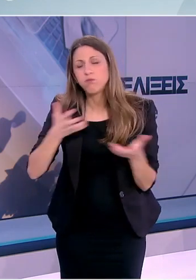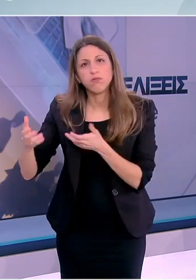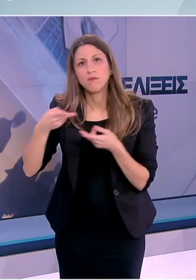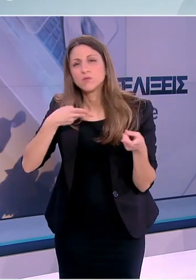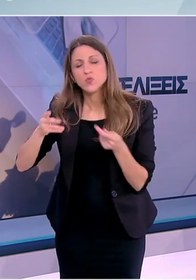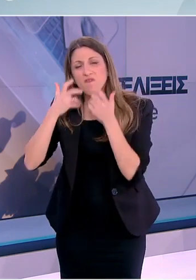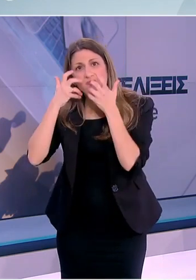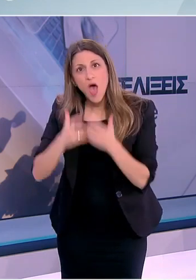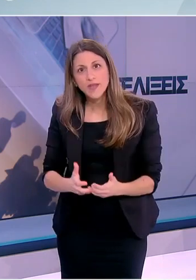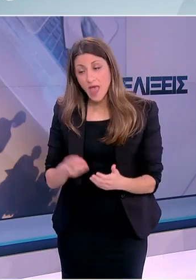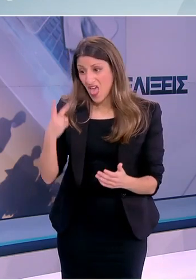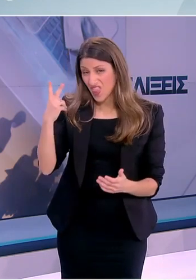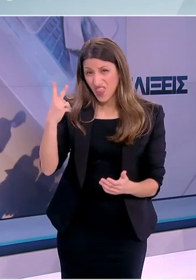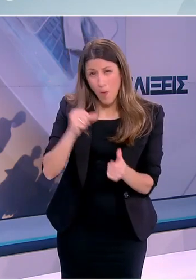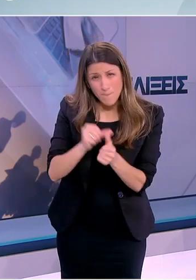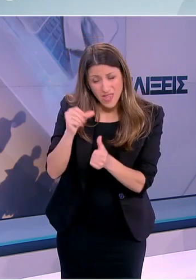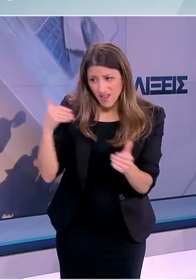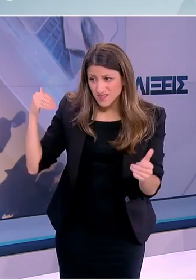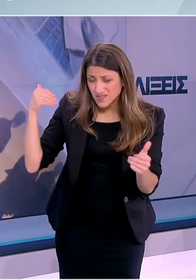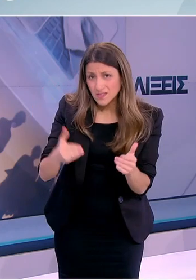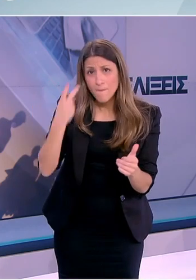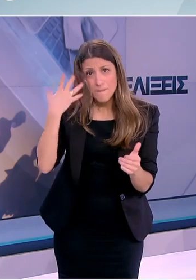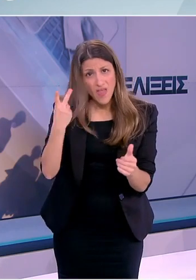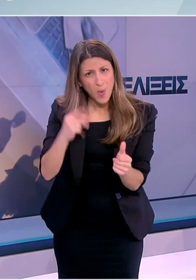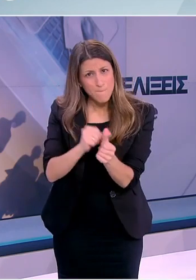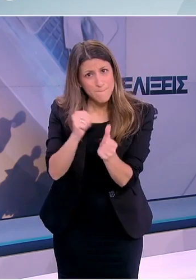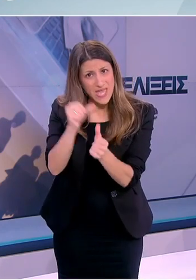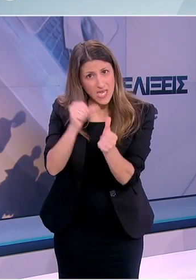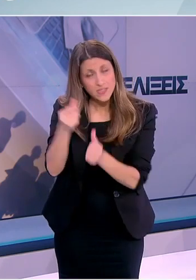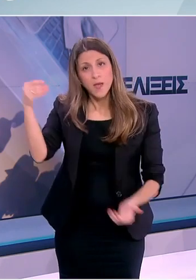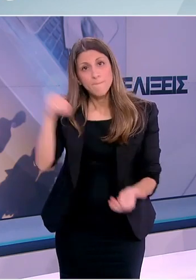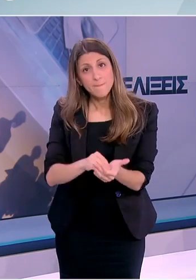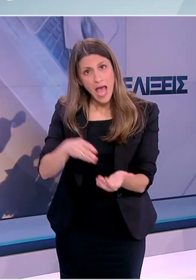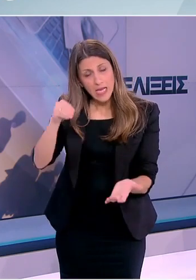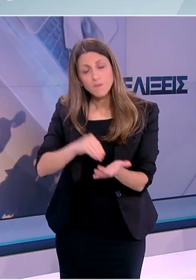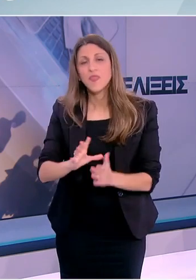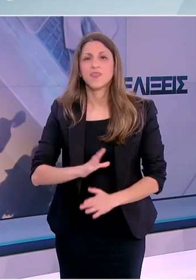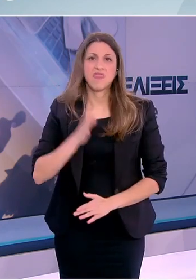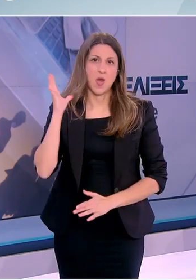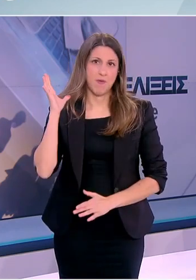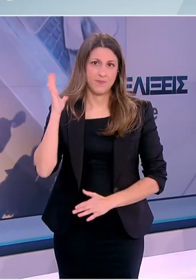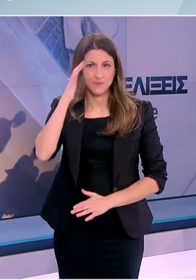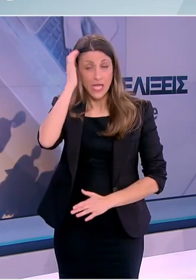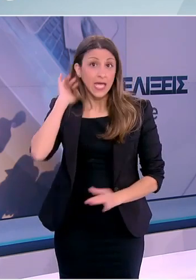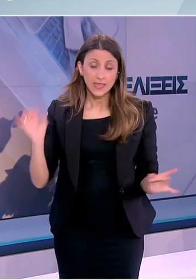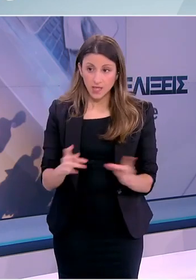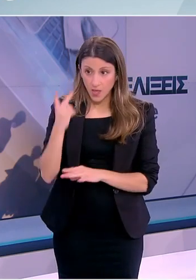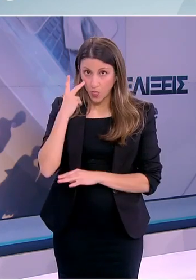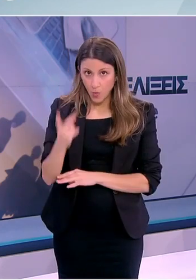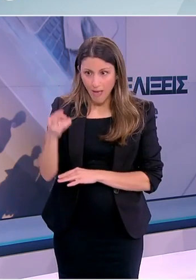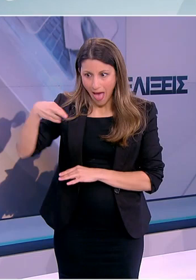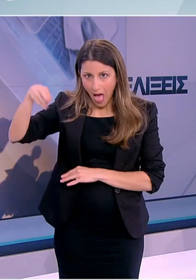ζήσαμε αυτούς τους 2 μήνες, τους τελευταίους. Δεν θέλουμε να δούμε μια τέτοια κατάσταση. Φυσικά και αν δεις μια τέτοια